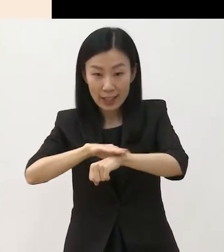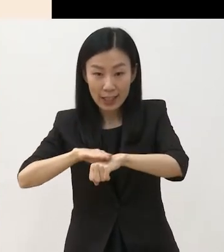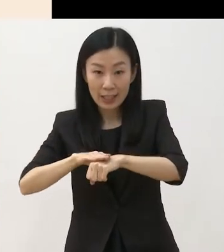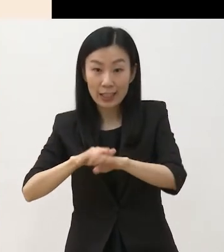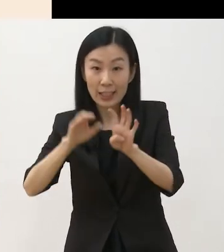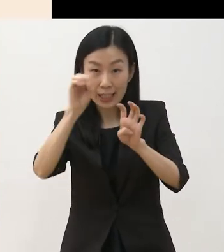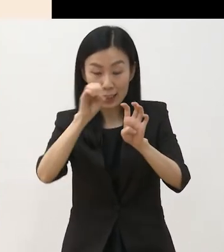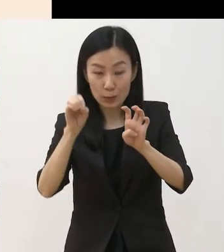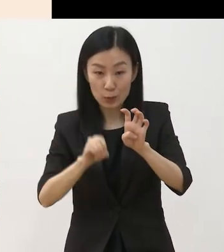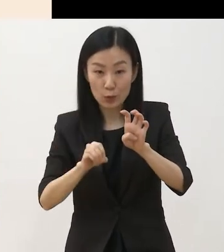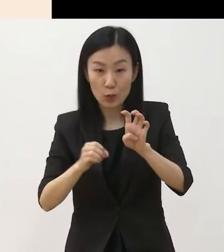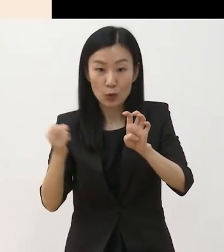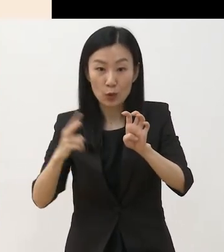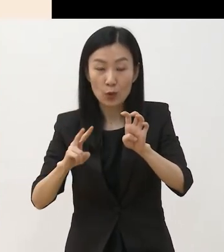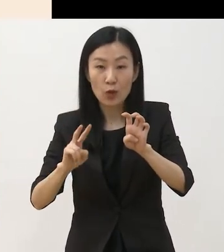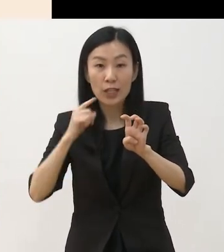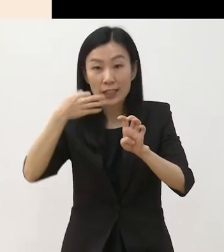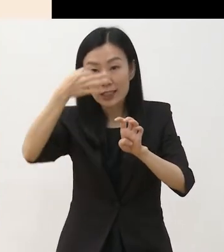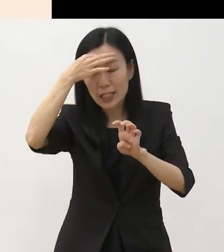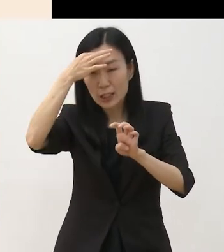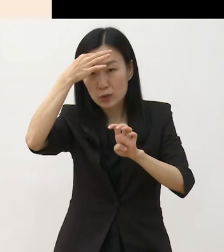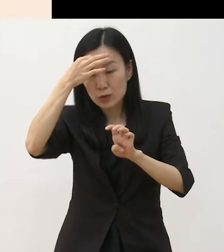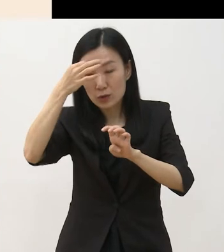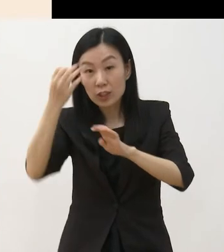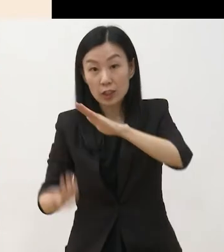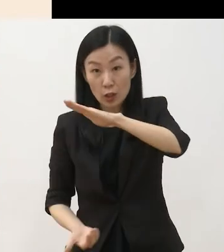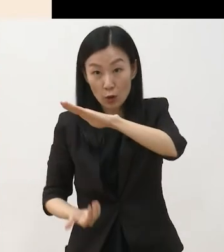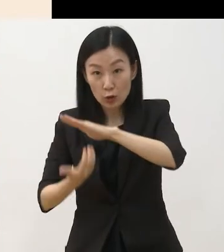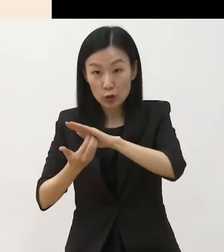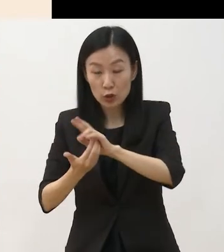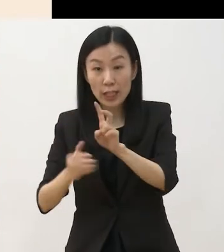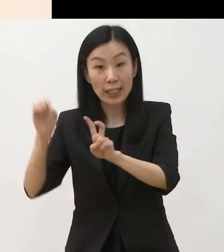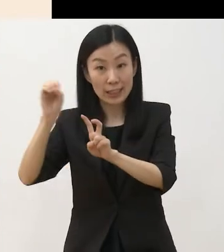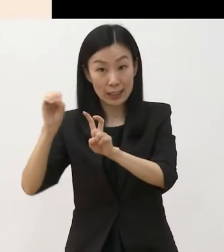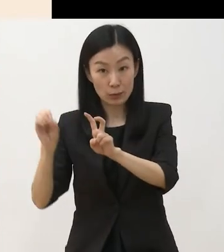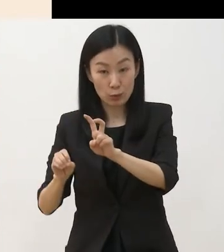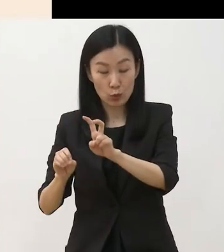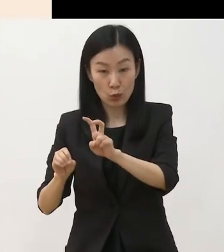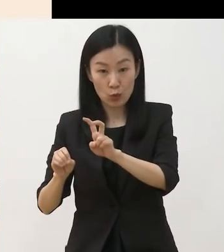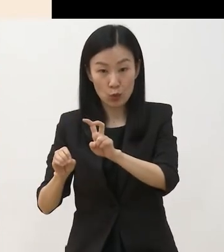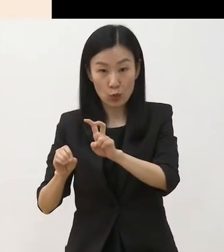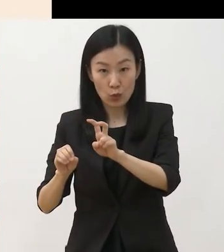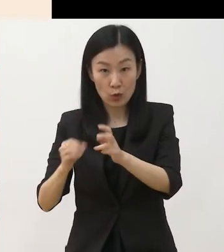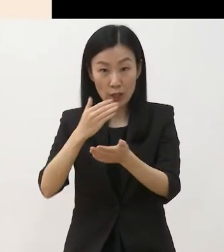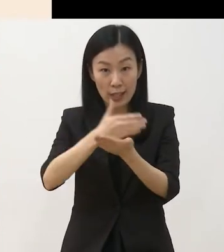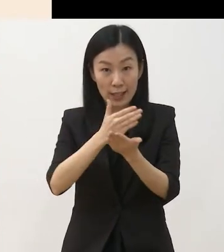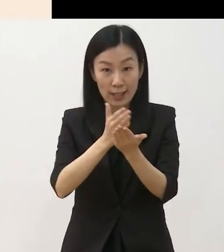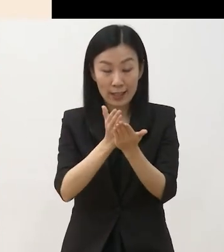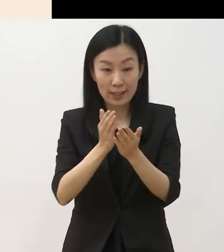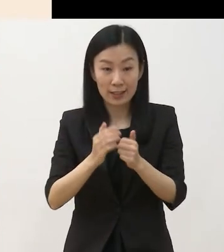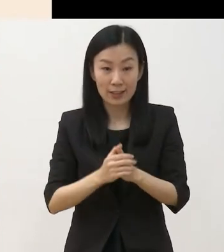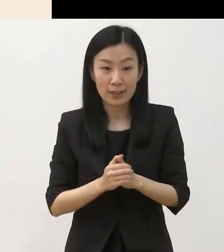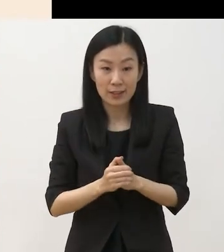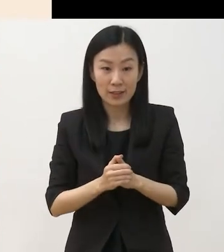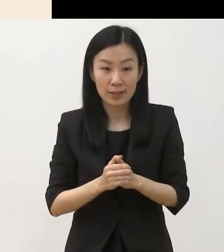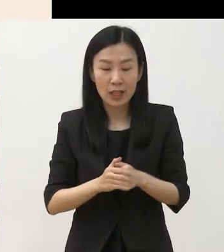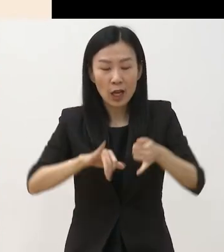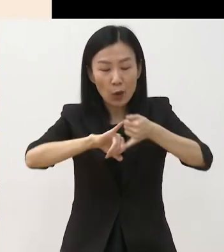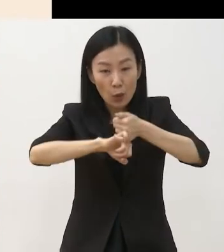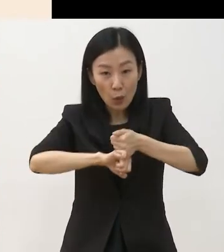40%, 그다음에 예술적 성취도가 20% 이렇게 구성이 되어지고요. 필수